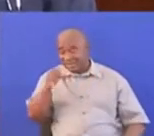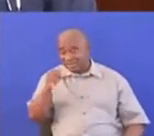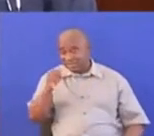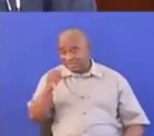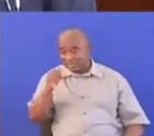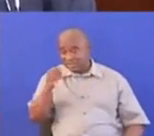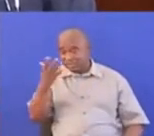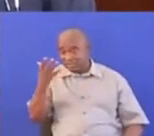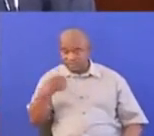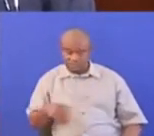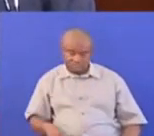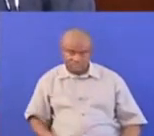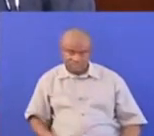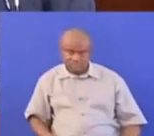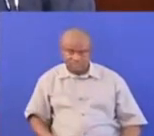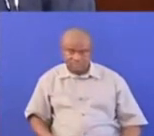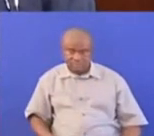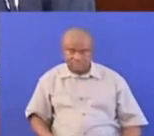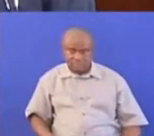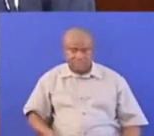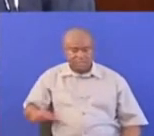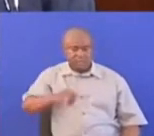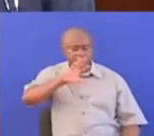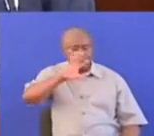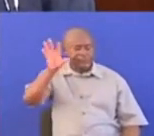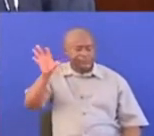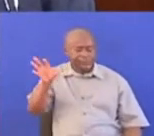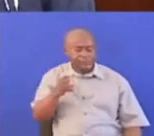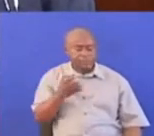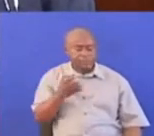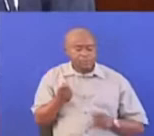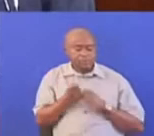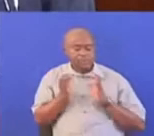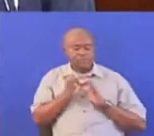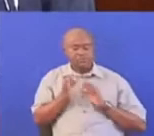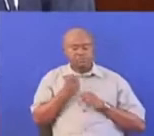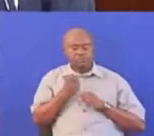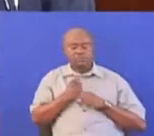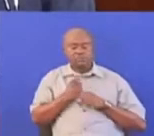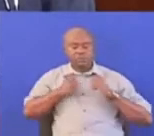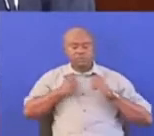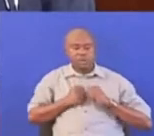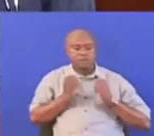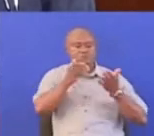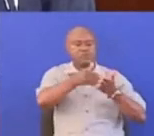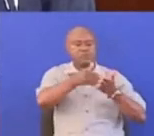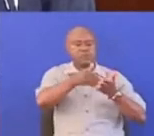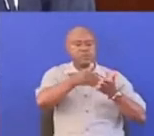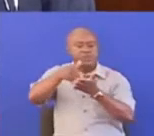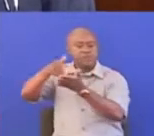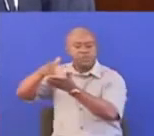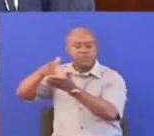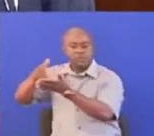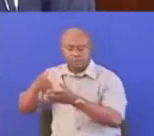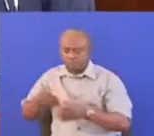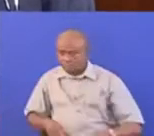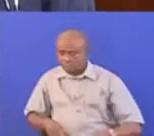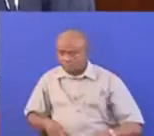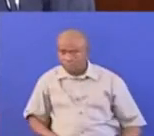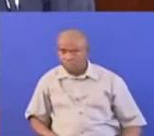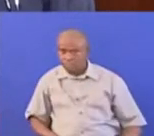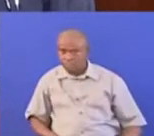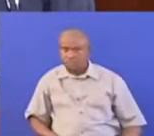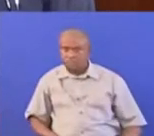925. Mheshimiwa Spika, maeneo yote haya mimi nimepata fursa ya kuyatembelea. Katika migogoro yote